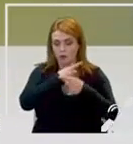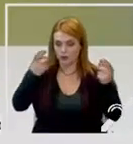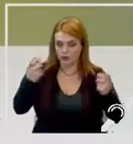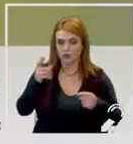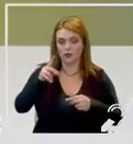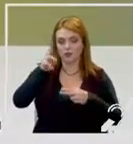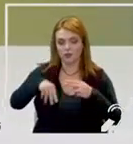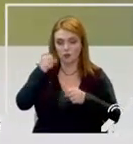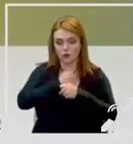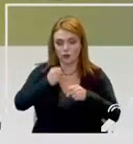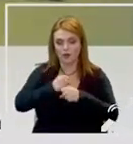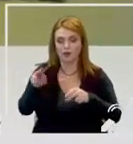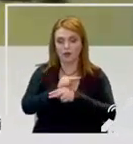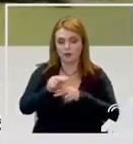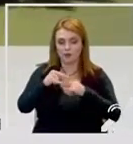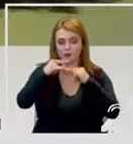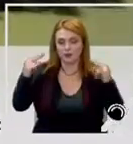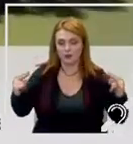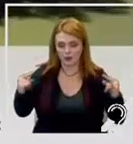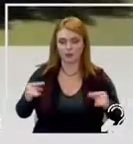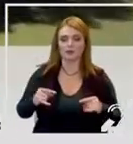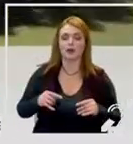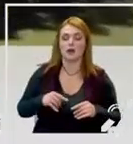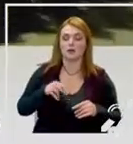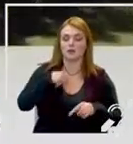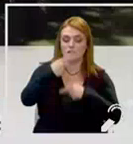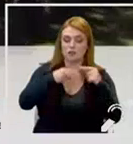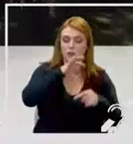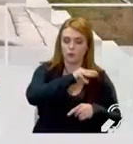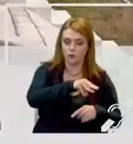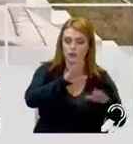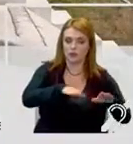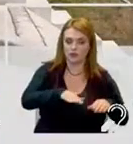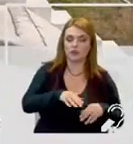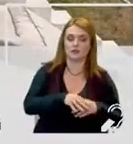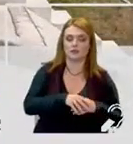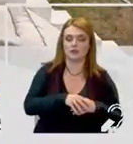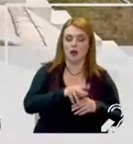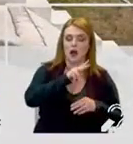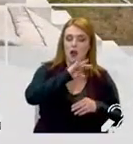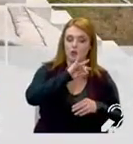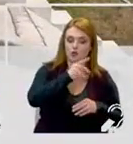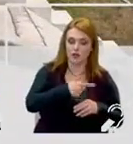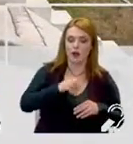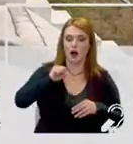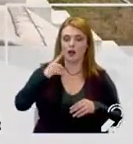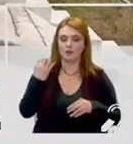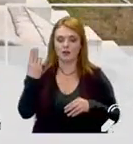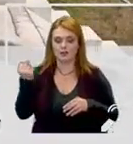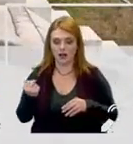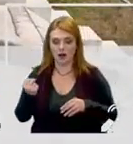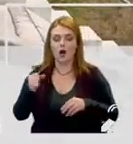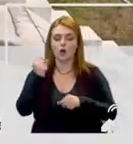și finalizarea lucrărilor de reabilitare a celui mai tranzitat pod peste Prut, cel din punctul de trecere a frontierei Leușeni-Albița. Lucrările au